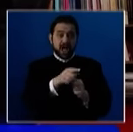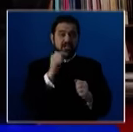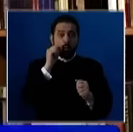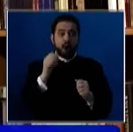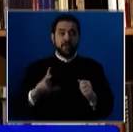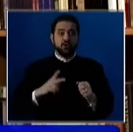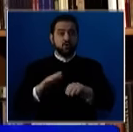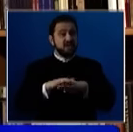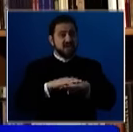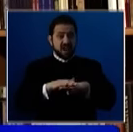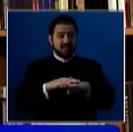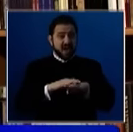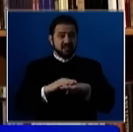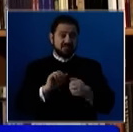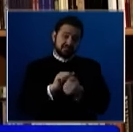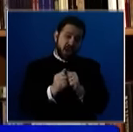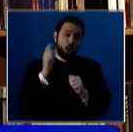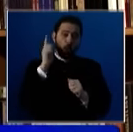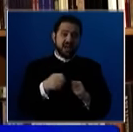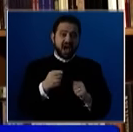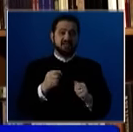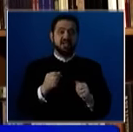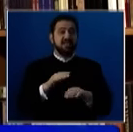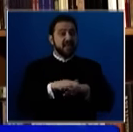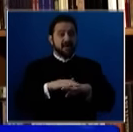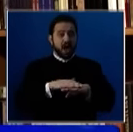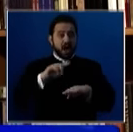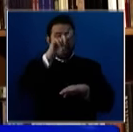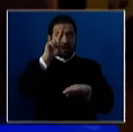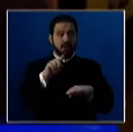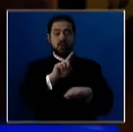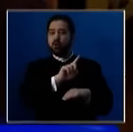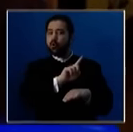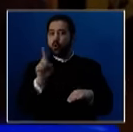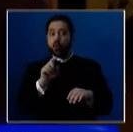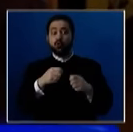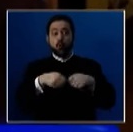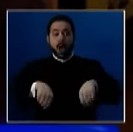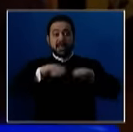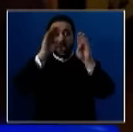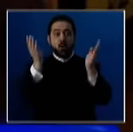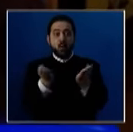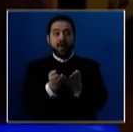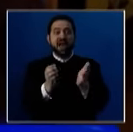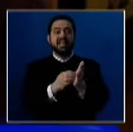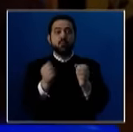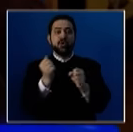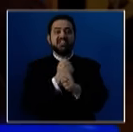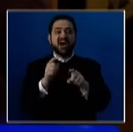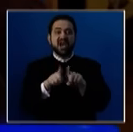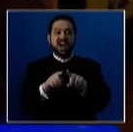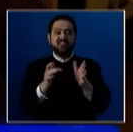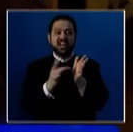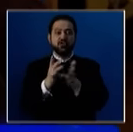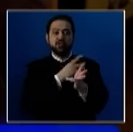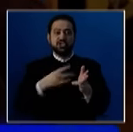la posibilitatea, până la urmă, de la obligația, să spunem, morală de a ierta? Nu. Toată lumea trebuie să facă același lucru. Hristos, când a